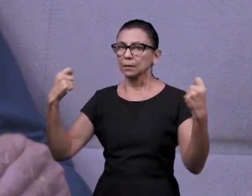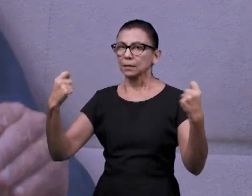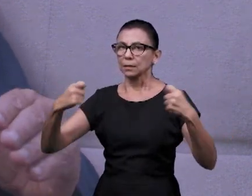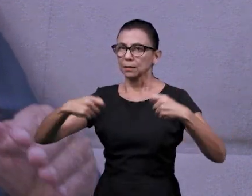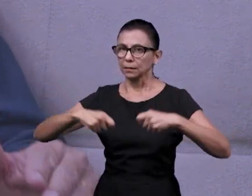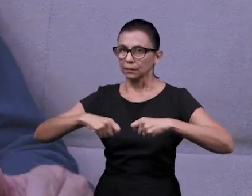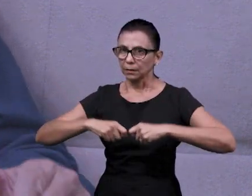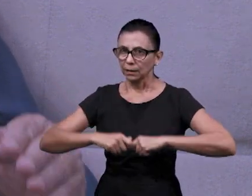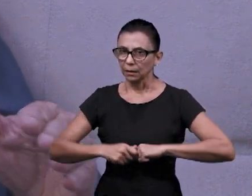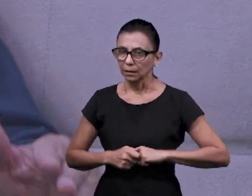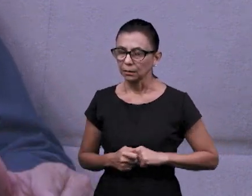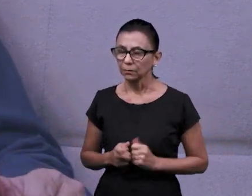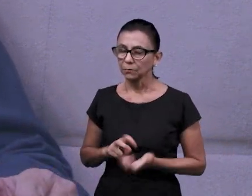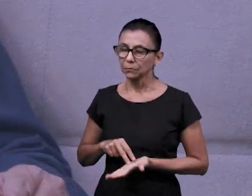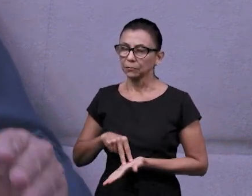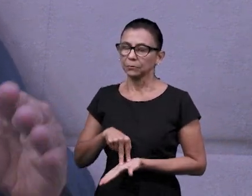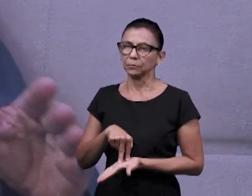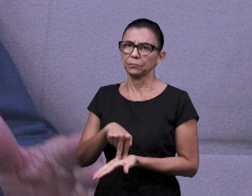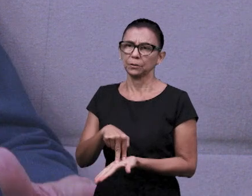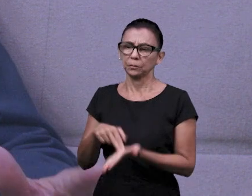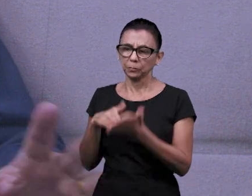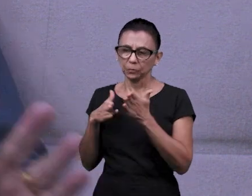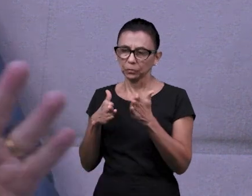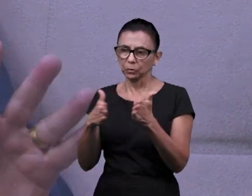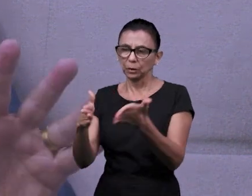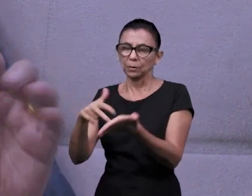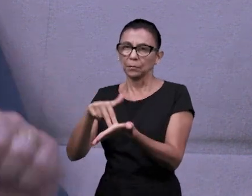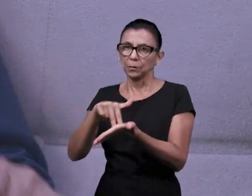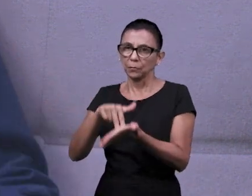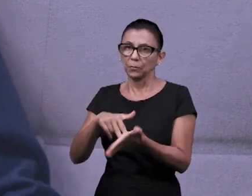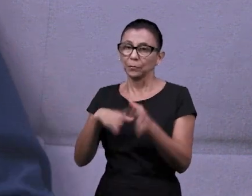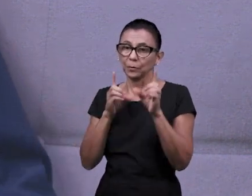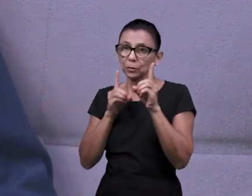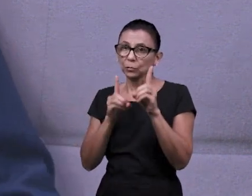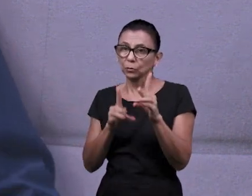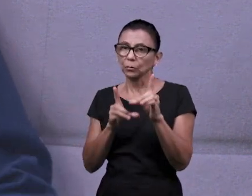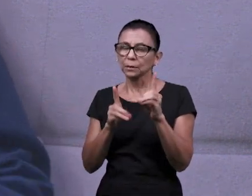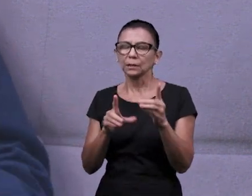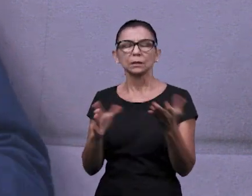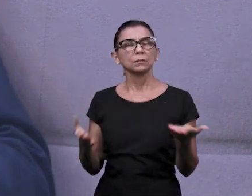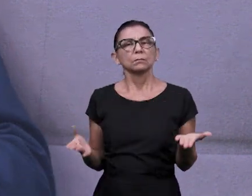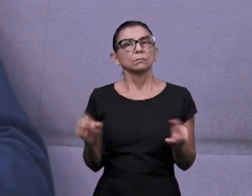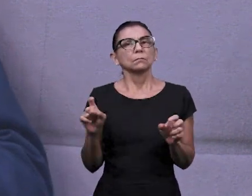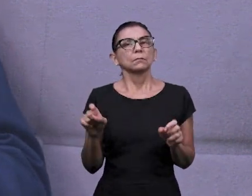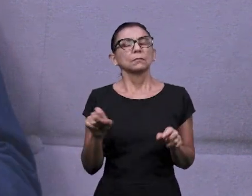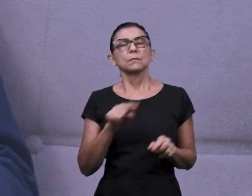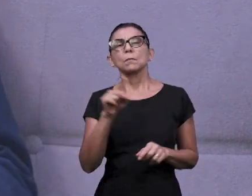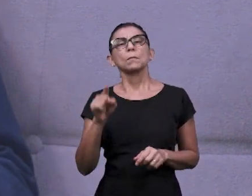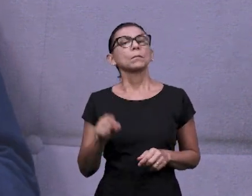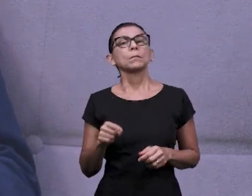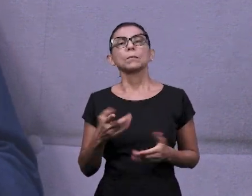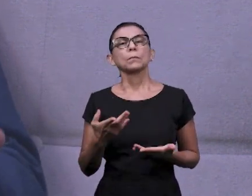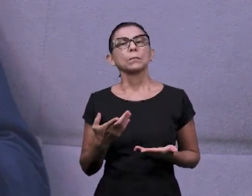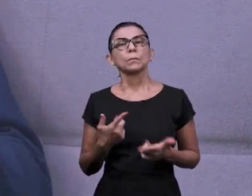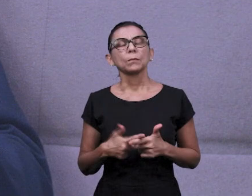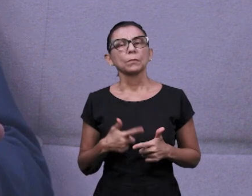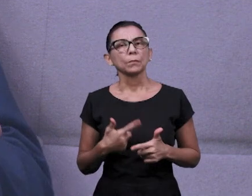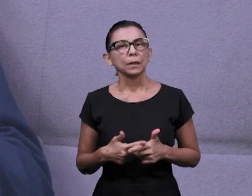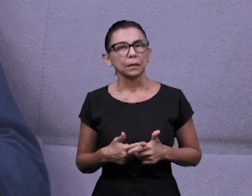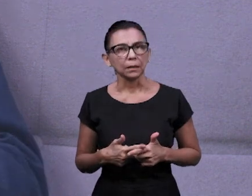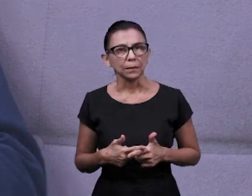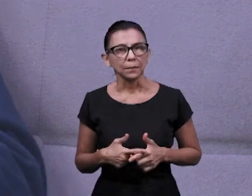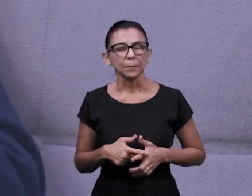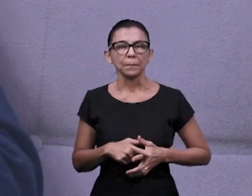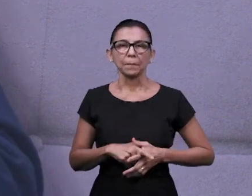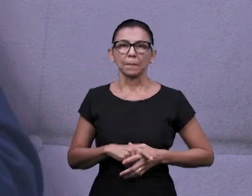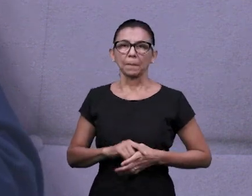d'être plus affermi encore dans la doctrine. Pourquoi? Parce que la doctrine,